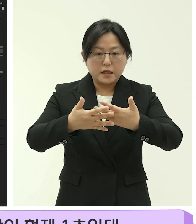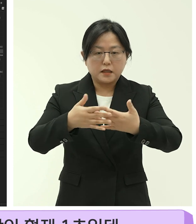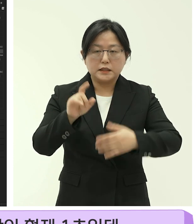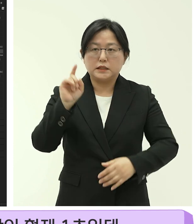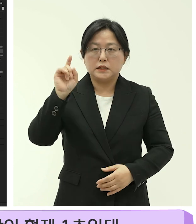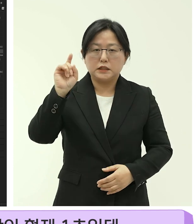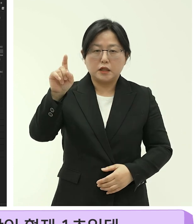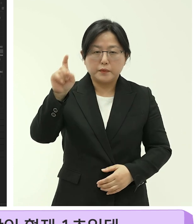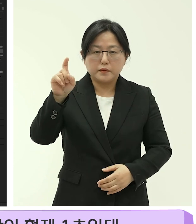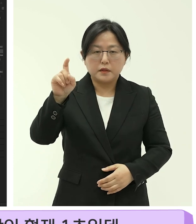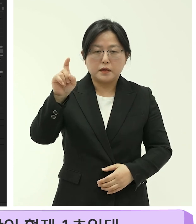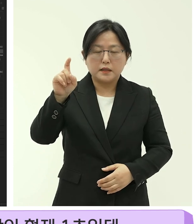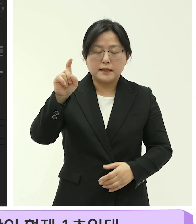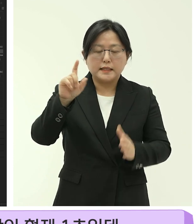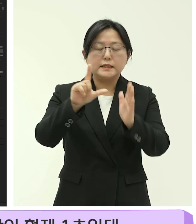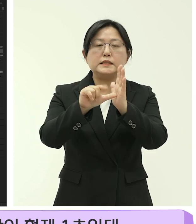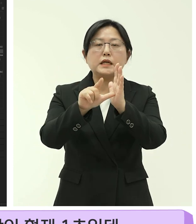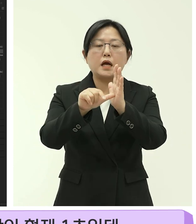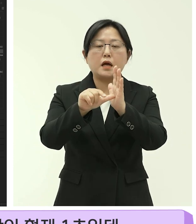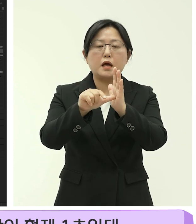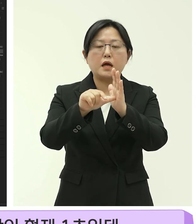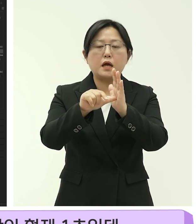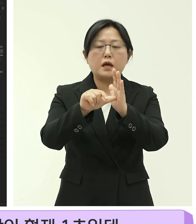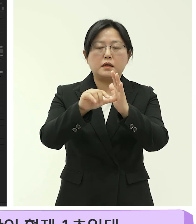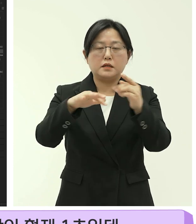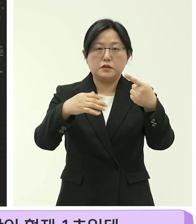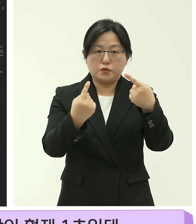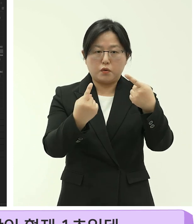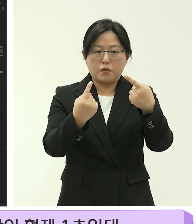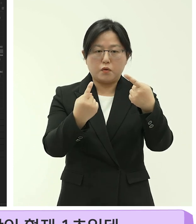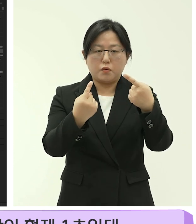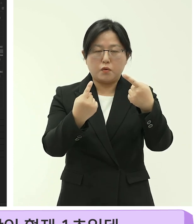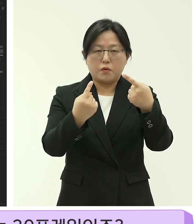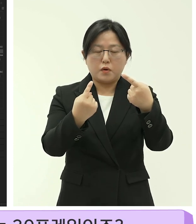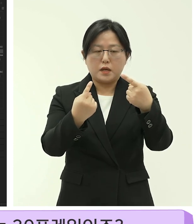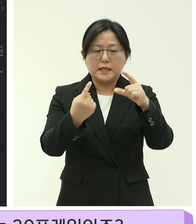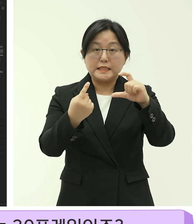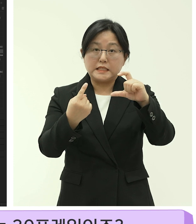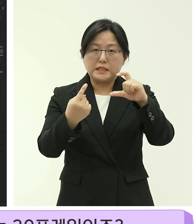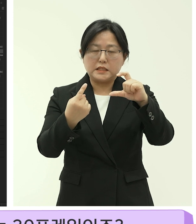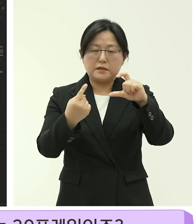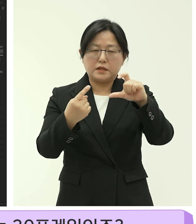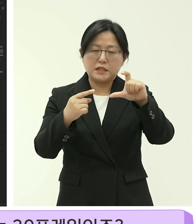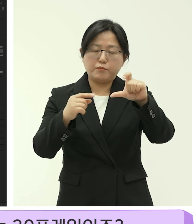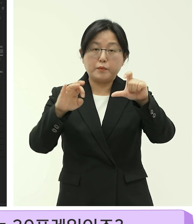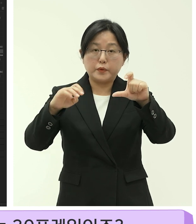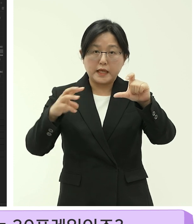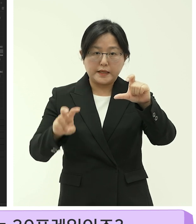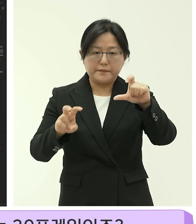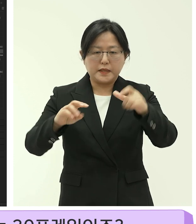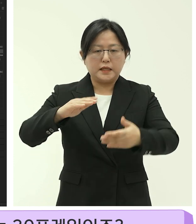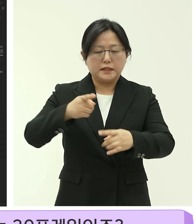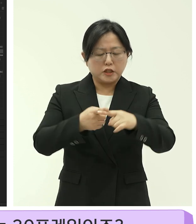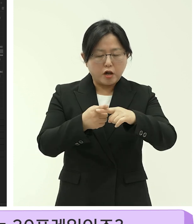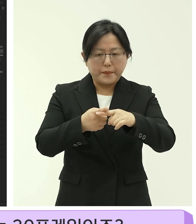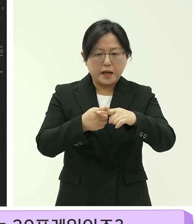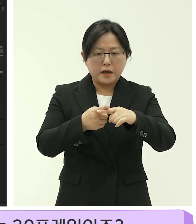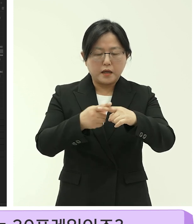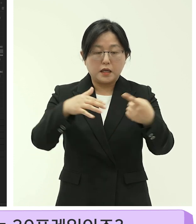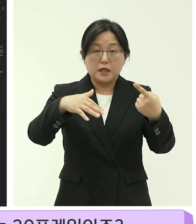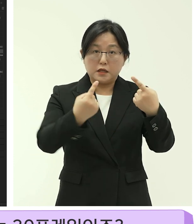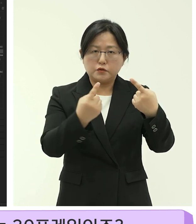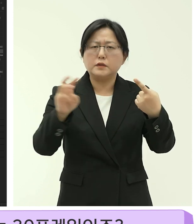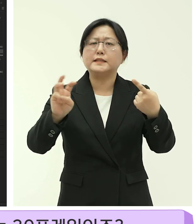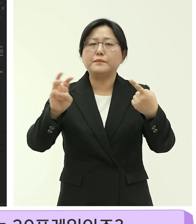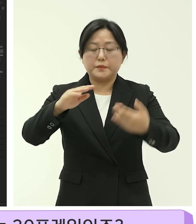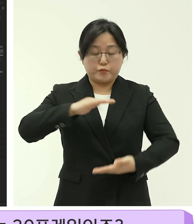교차 디졸브를 더블 클릭하면 지속 시간이 현재 1초인데 15프레임만 절반으로 줄여 보겠습니다.